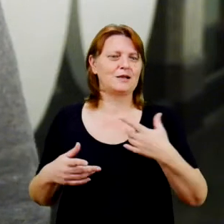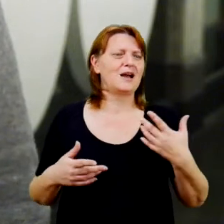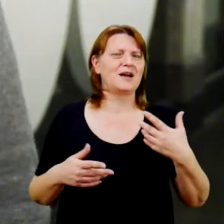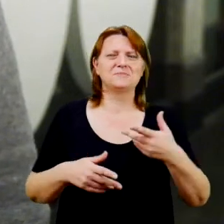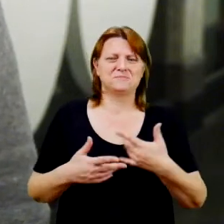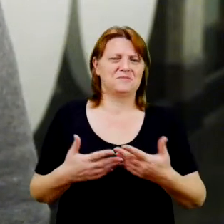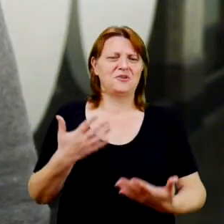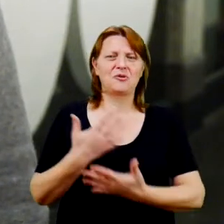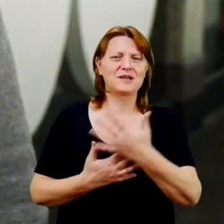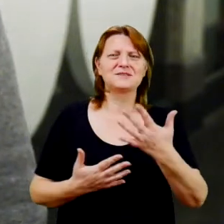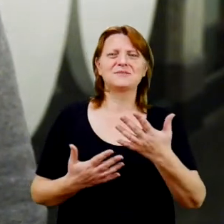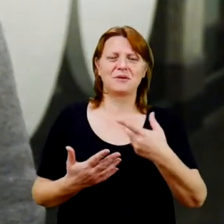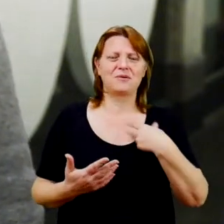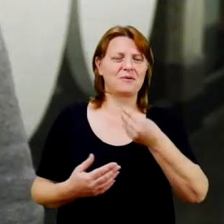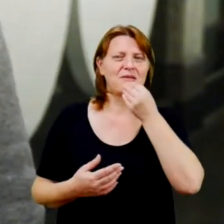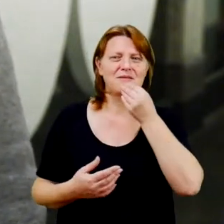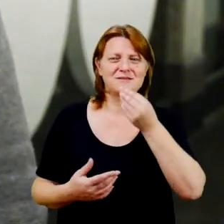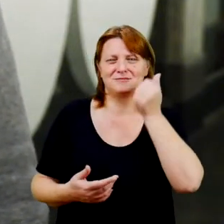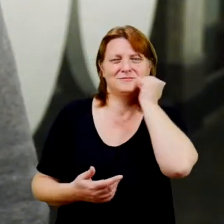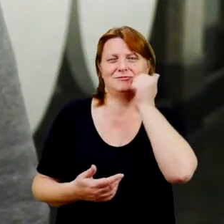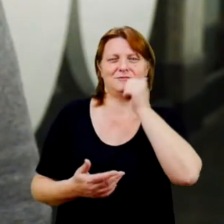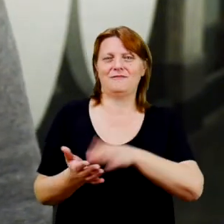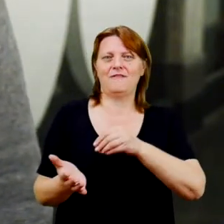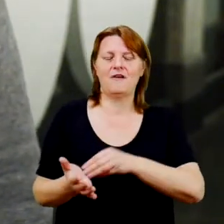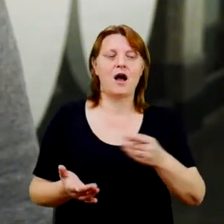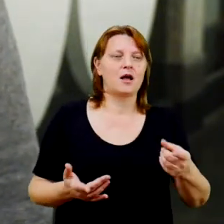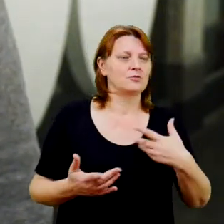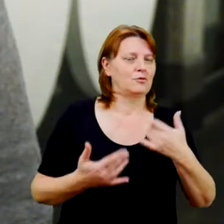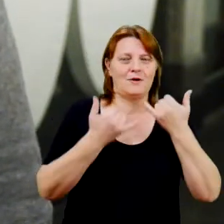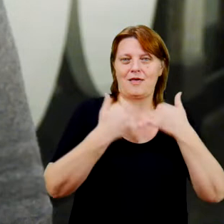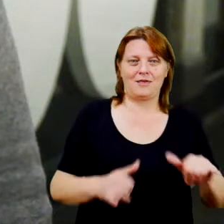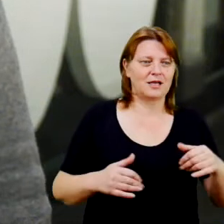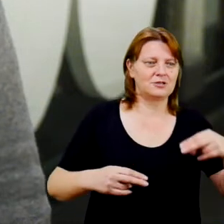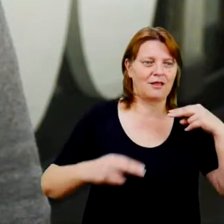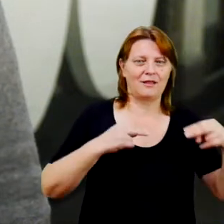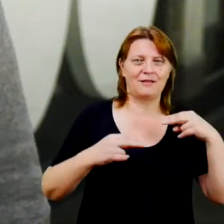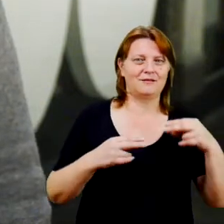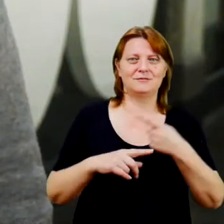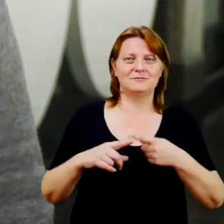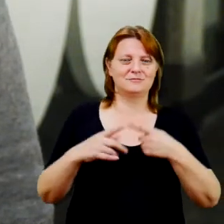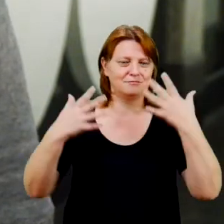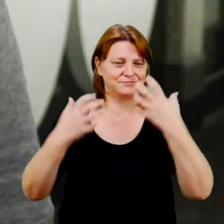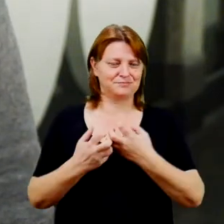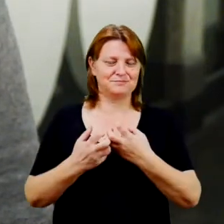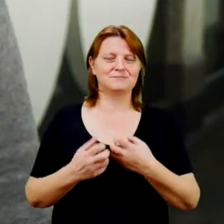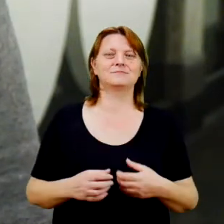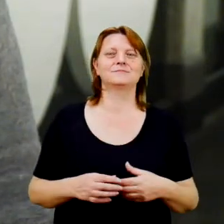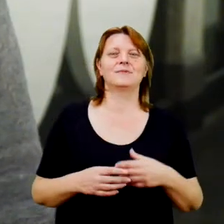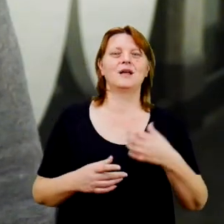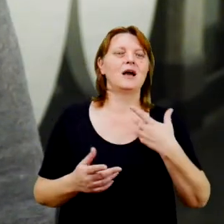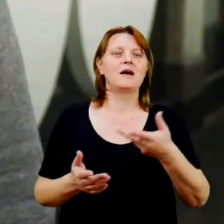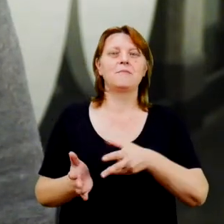która jest taką czynnością codzienną dla nas wszystkich, jak spożywanie posiłku.